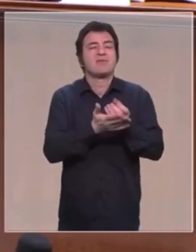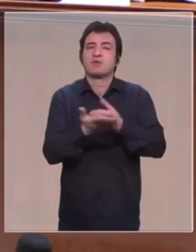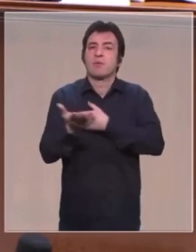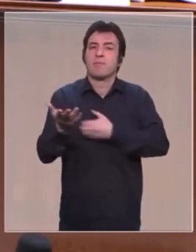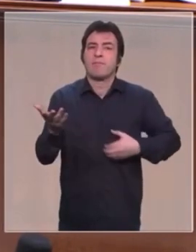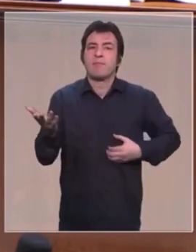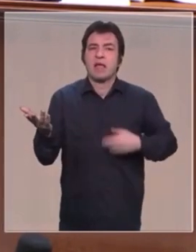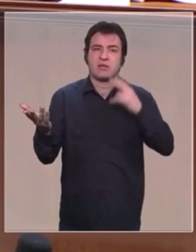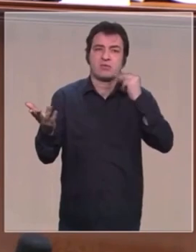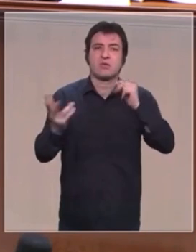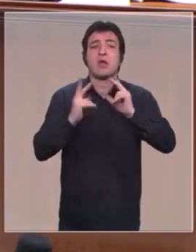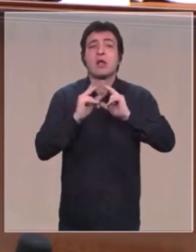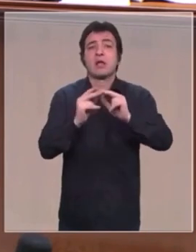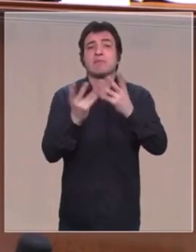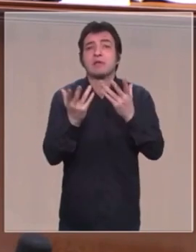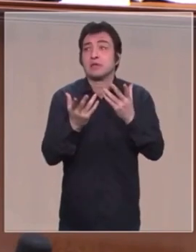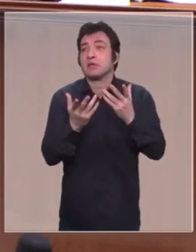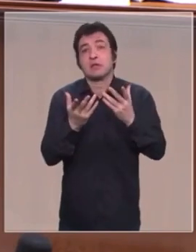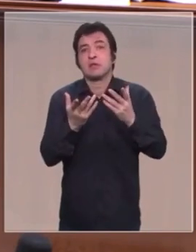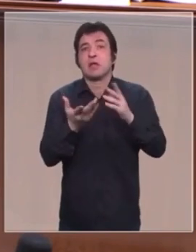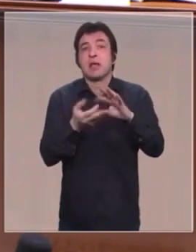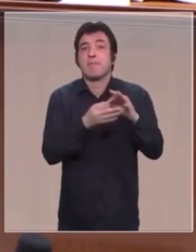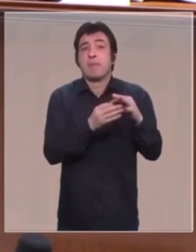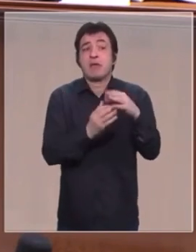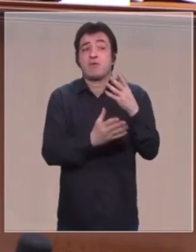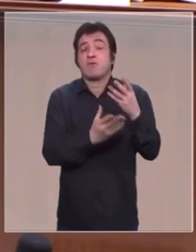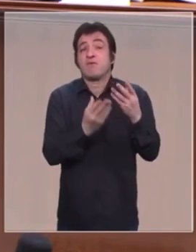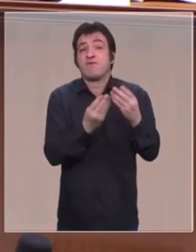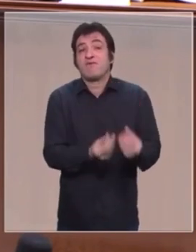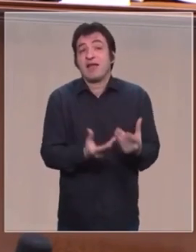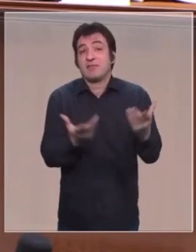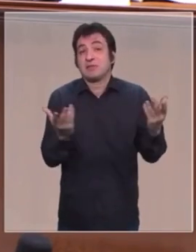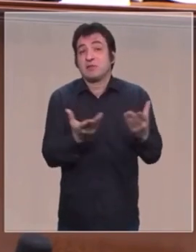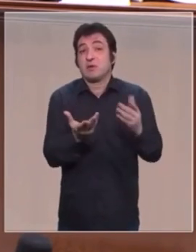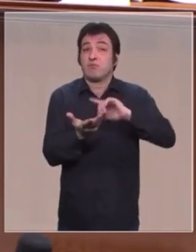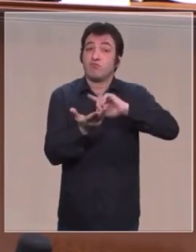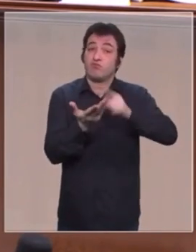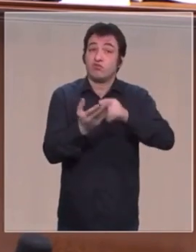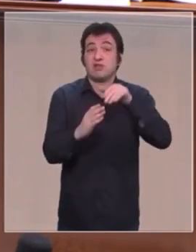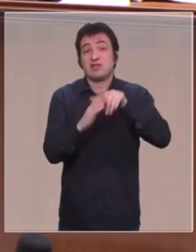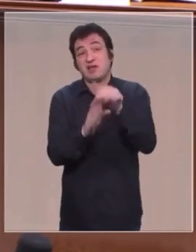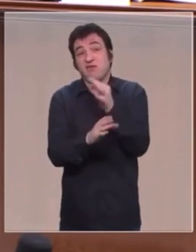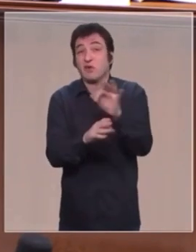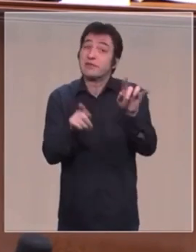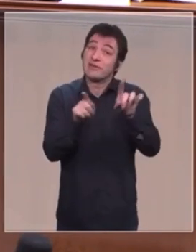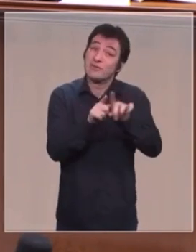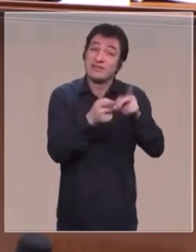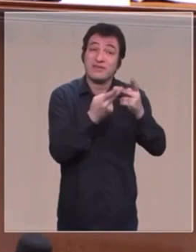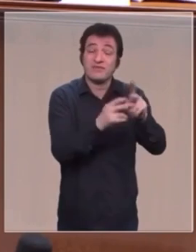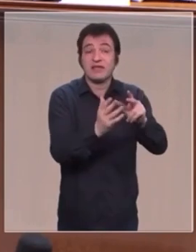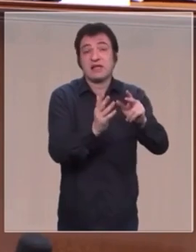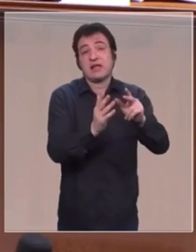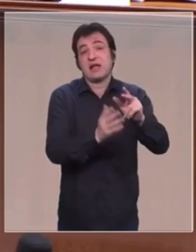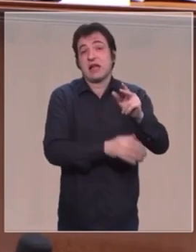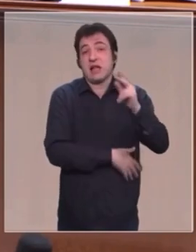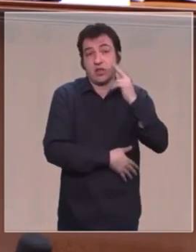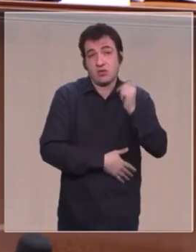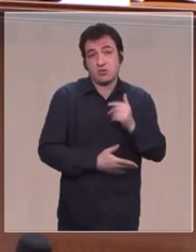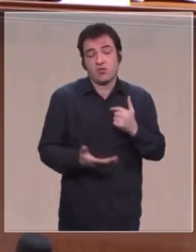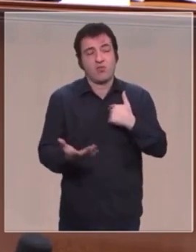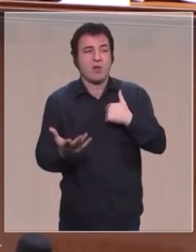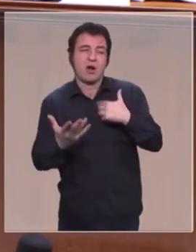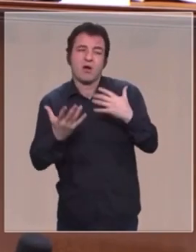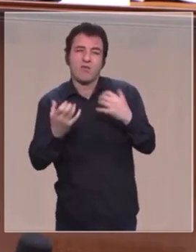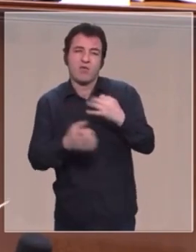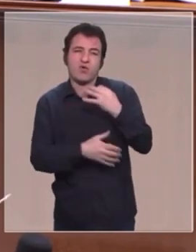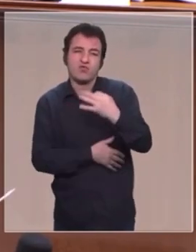qui explique que les maillons faibles, c'est les budgets en France et à Nantes. Je voudrais lui dire avec une familiarité